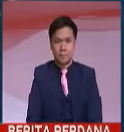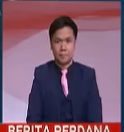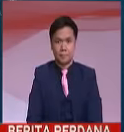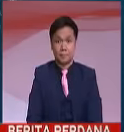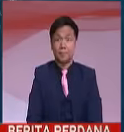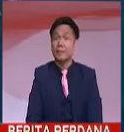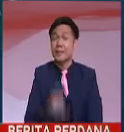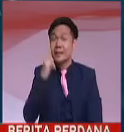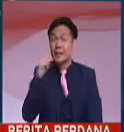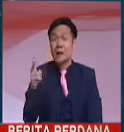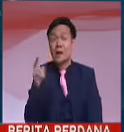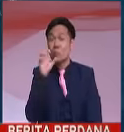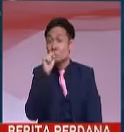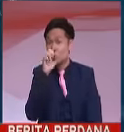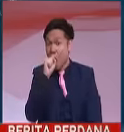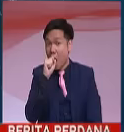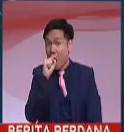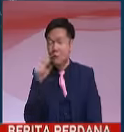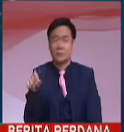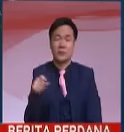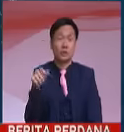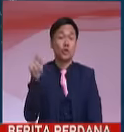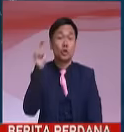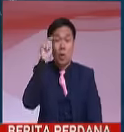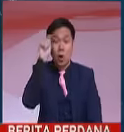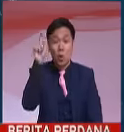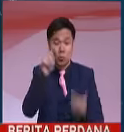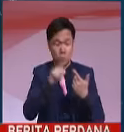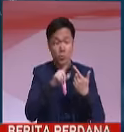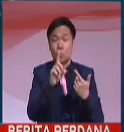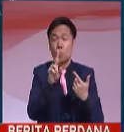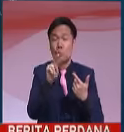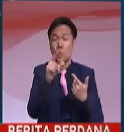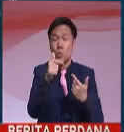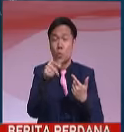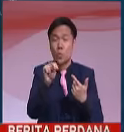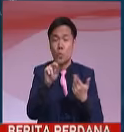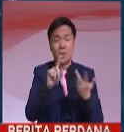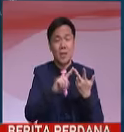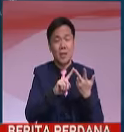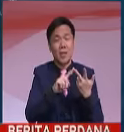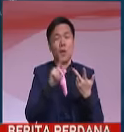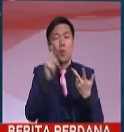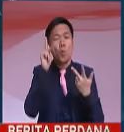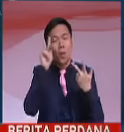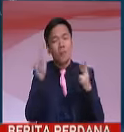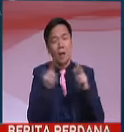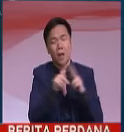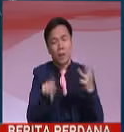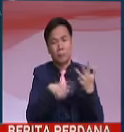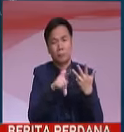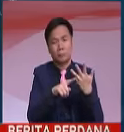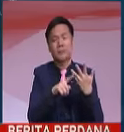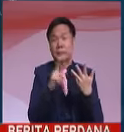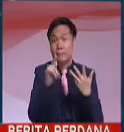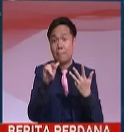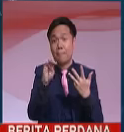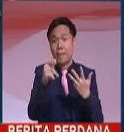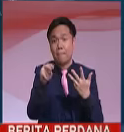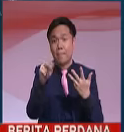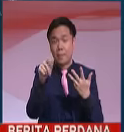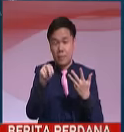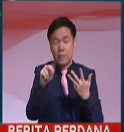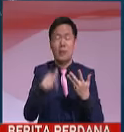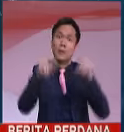yang berwarna jingga yaitu hulu Terengganu dungun kemaman dan juga Kuantan medis menjengkelkan hujan lebat yang